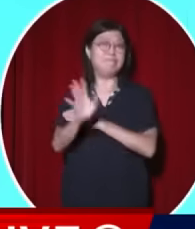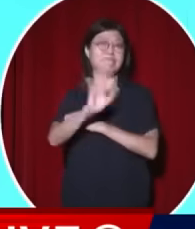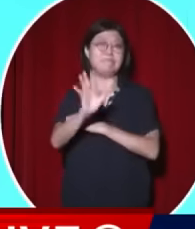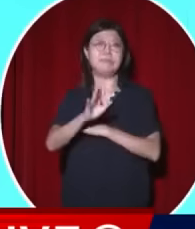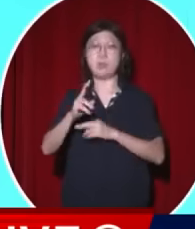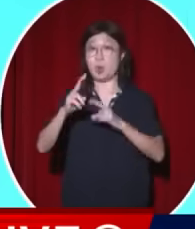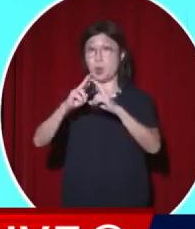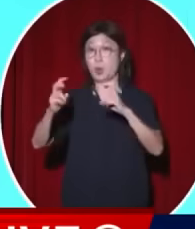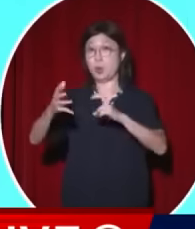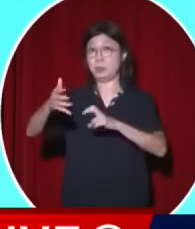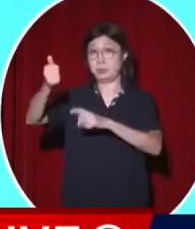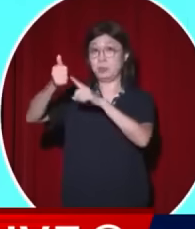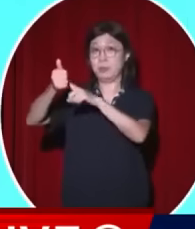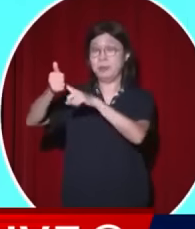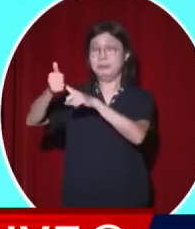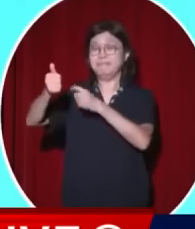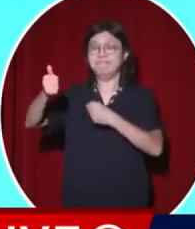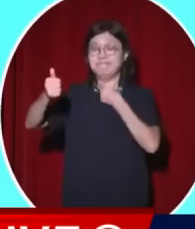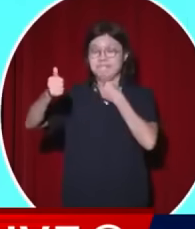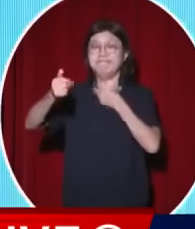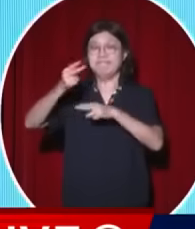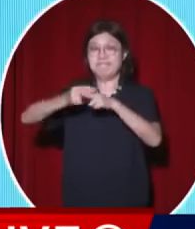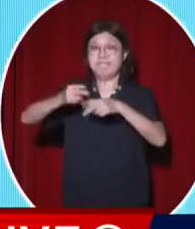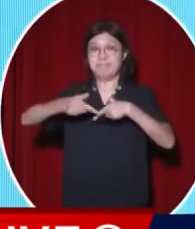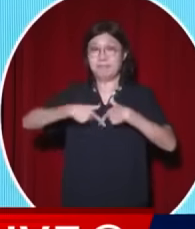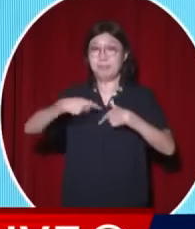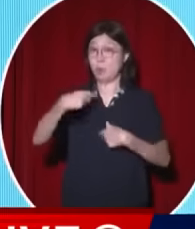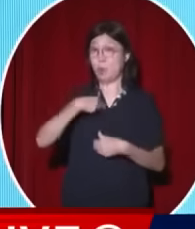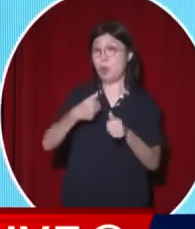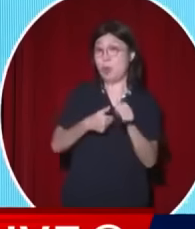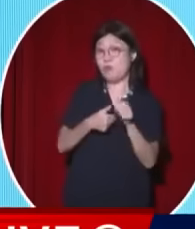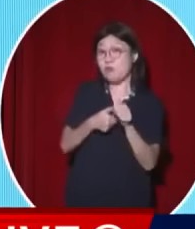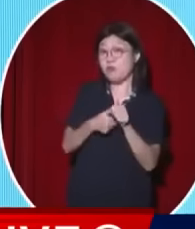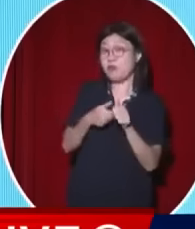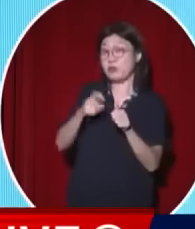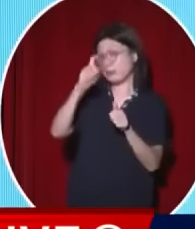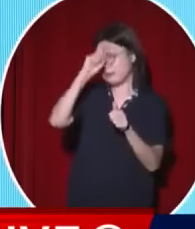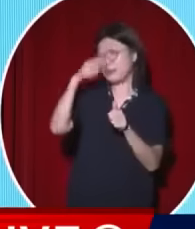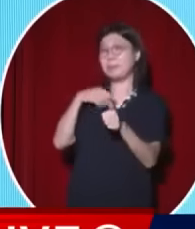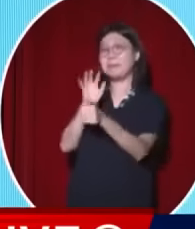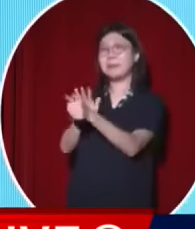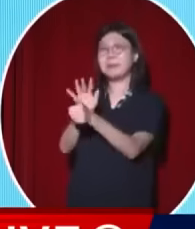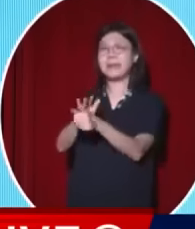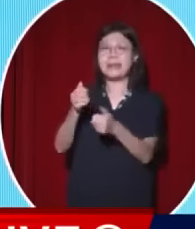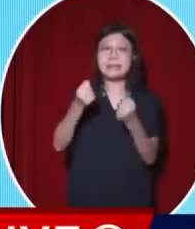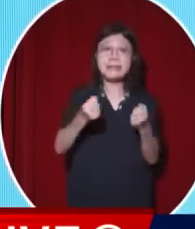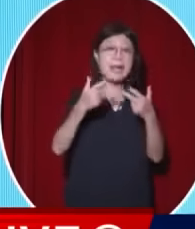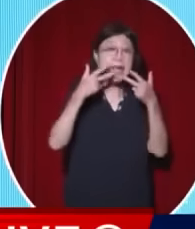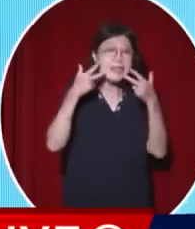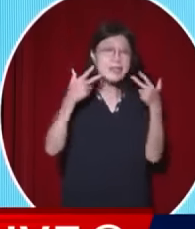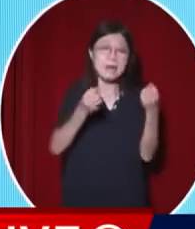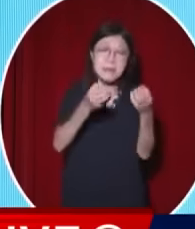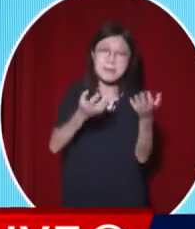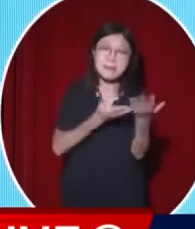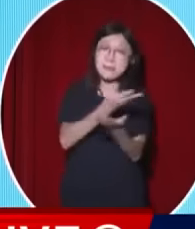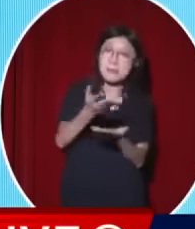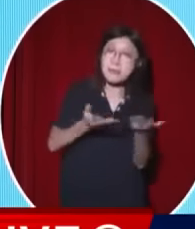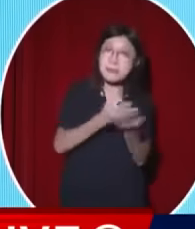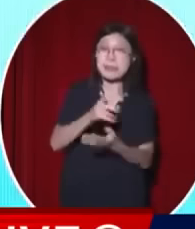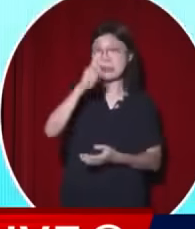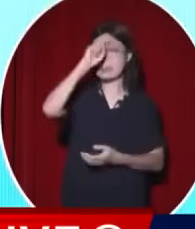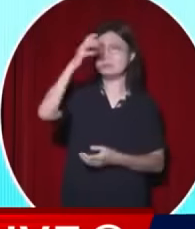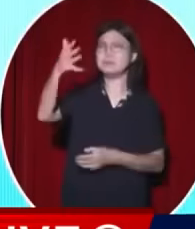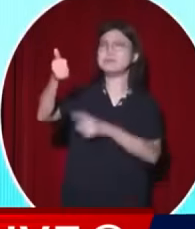见。身为副手，我的任务就是落地他整合在野的心愿。也希望除了霸气总